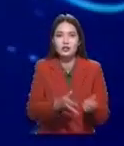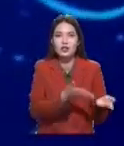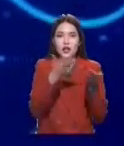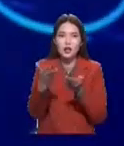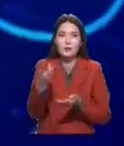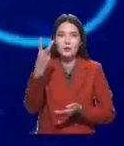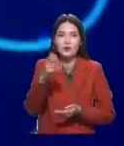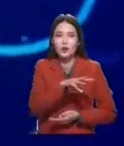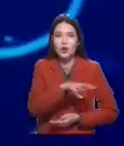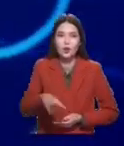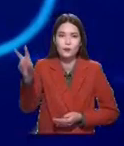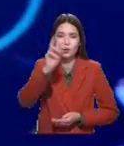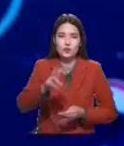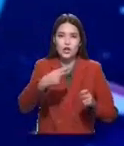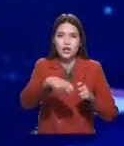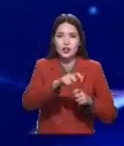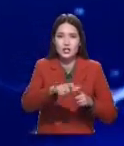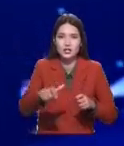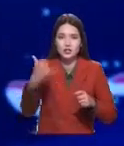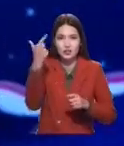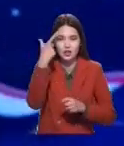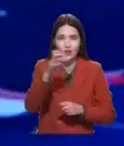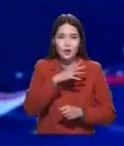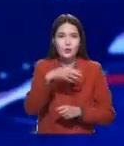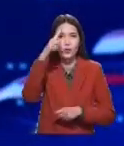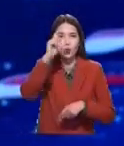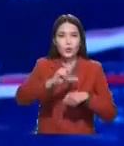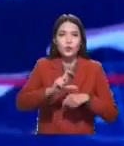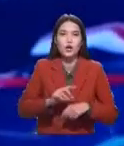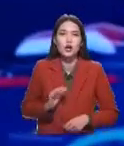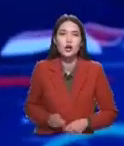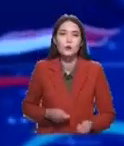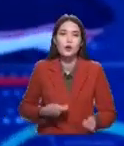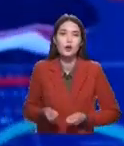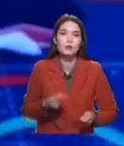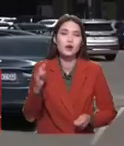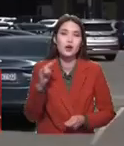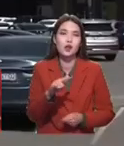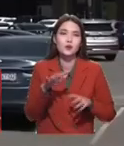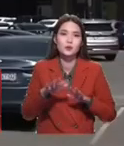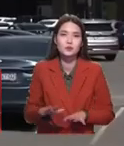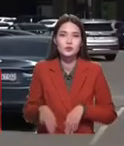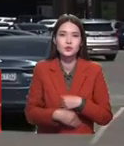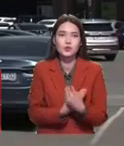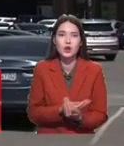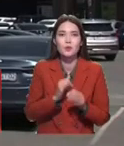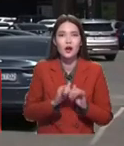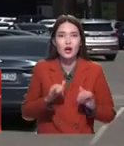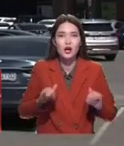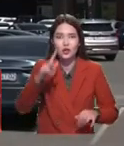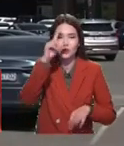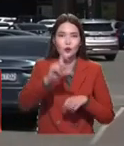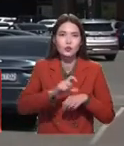свыше 200 миллионов долларов инвестиций. Об этом сообщили в турецкой компании, управляющей аэропортом, на симпозиуме «Новые горизонты